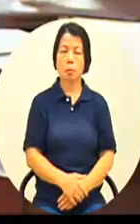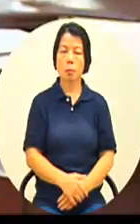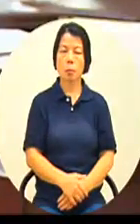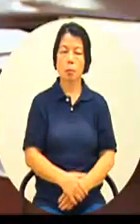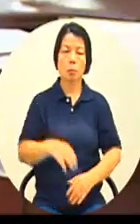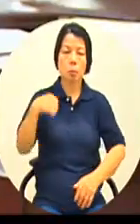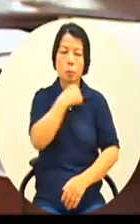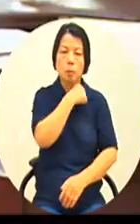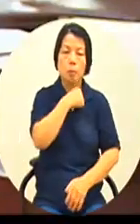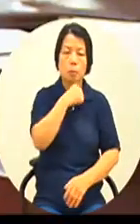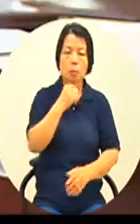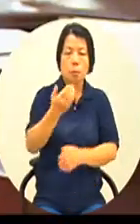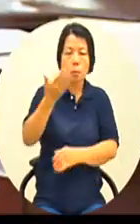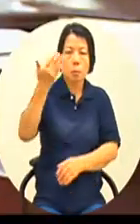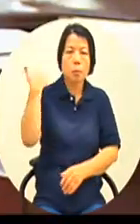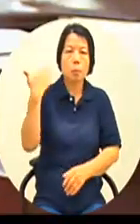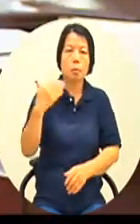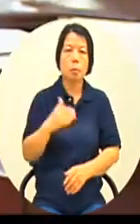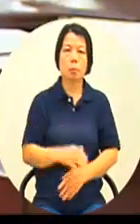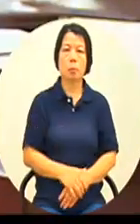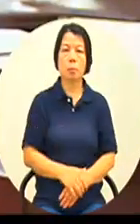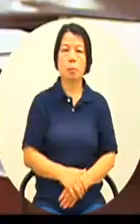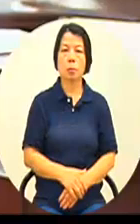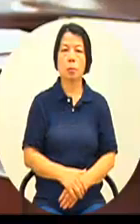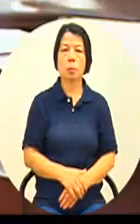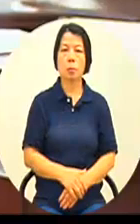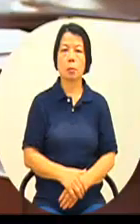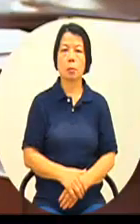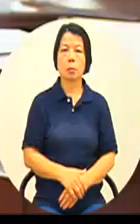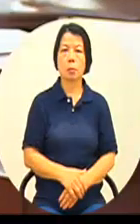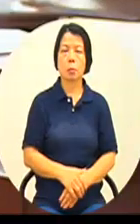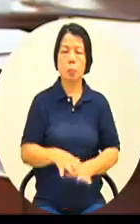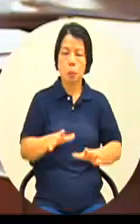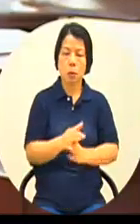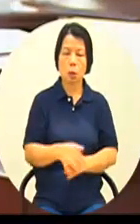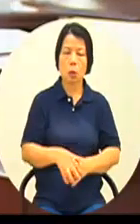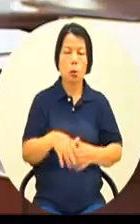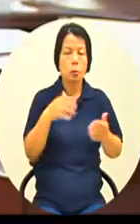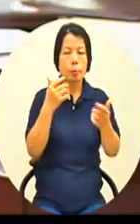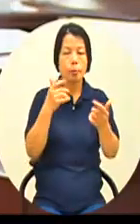啊，捌曾经呢，吼，摕这了依据就是城市的吼，